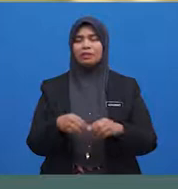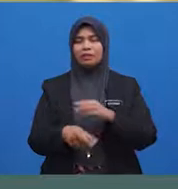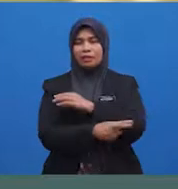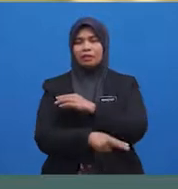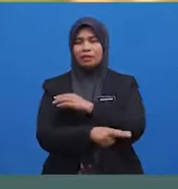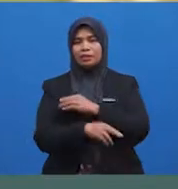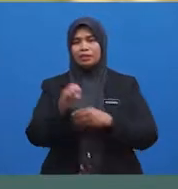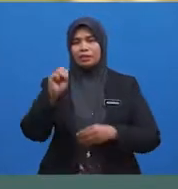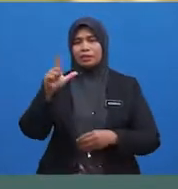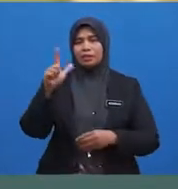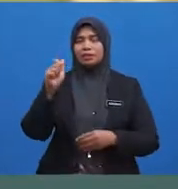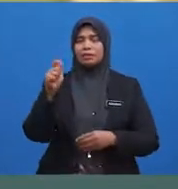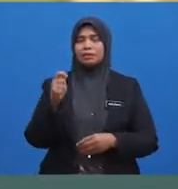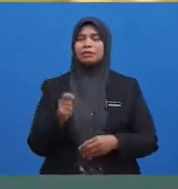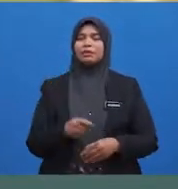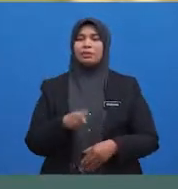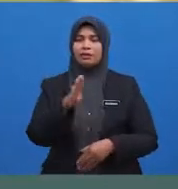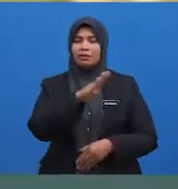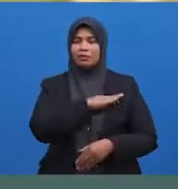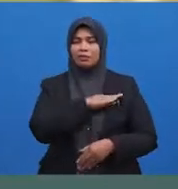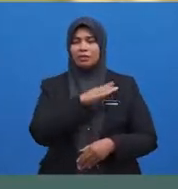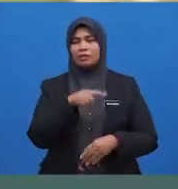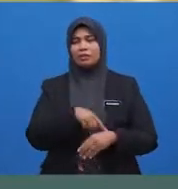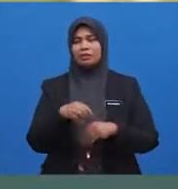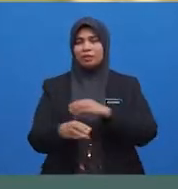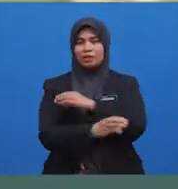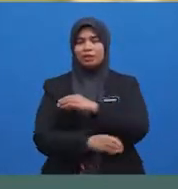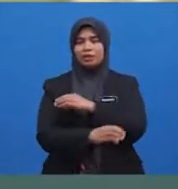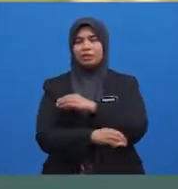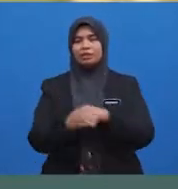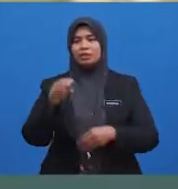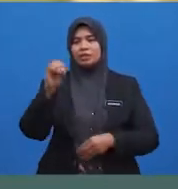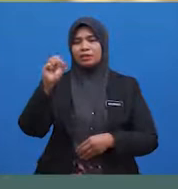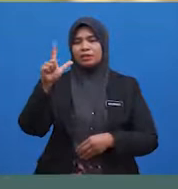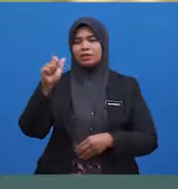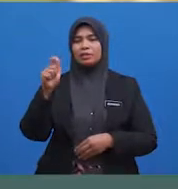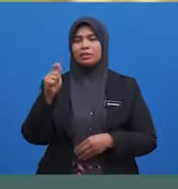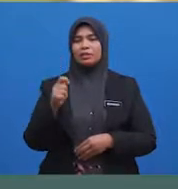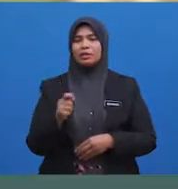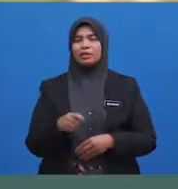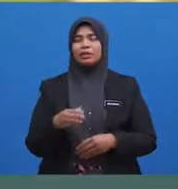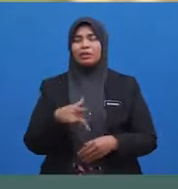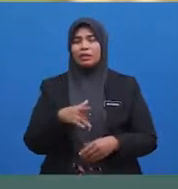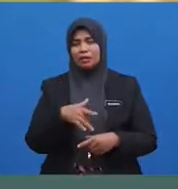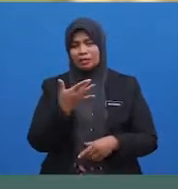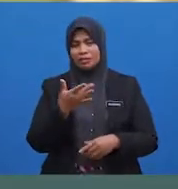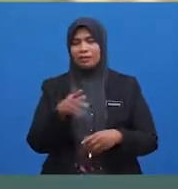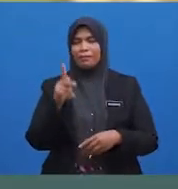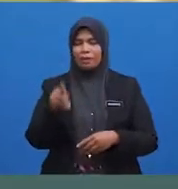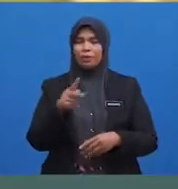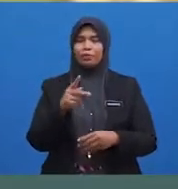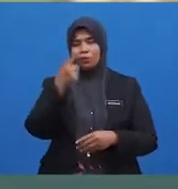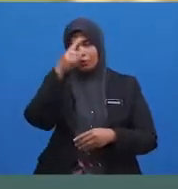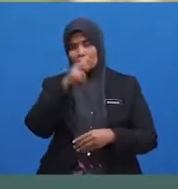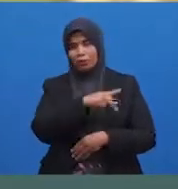itu. Pihak British di negeri-negeri Selat merasakan mereka perlu menguasai negeri Perak, Selangor, Negeri Sembilan